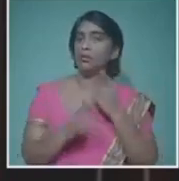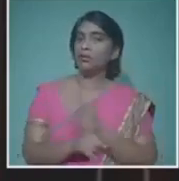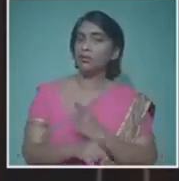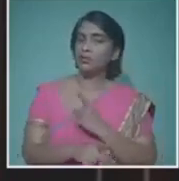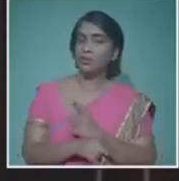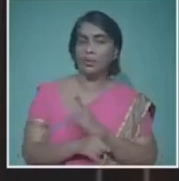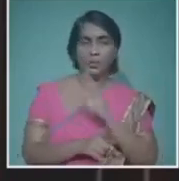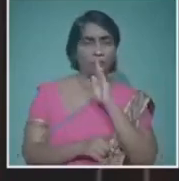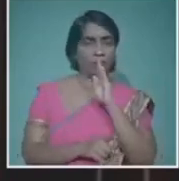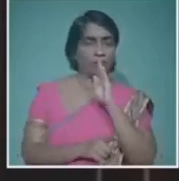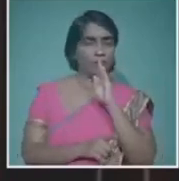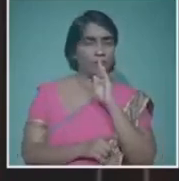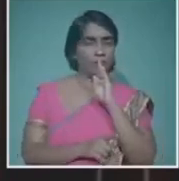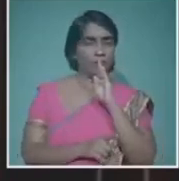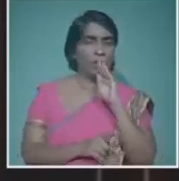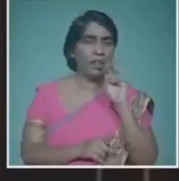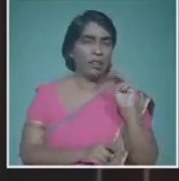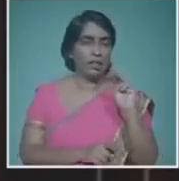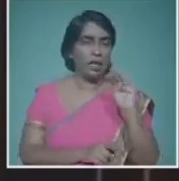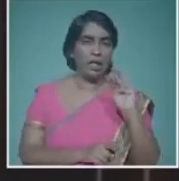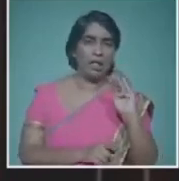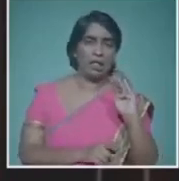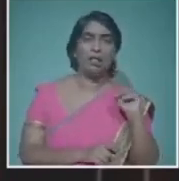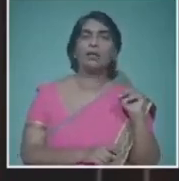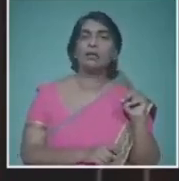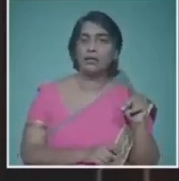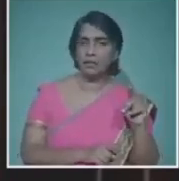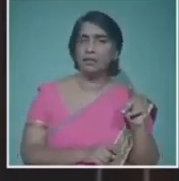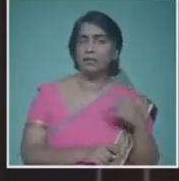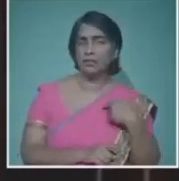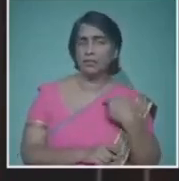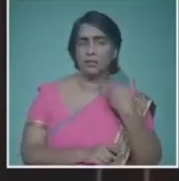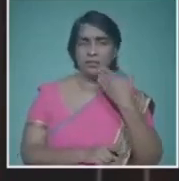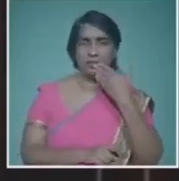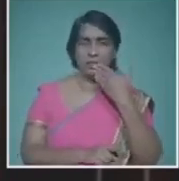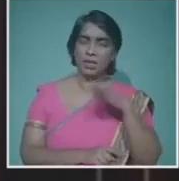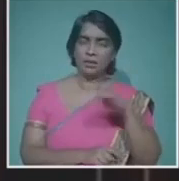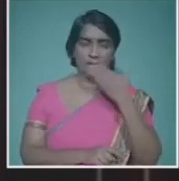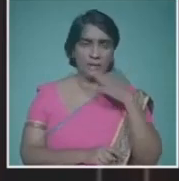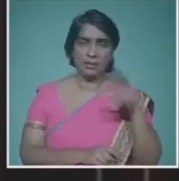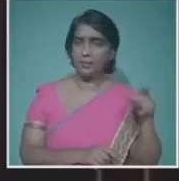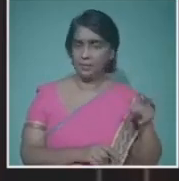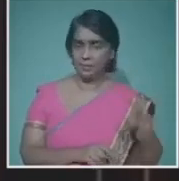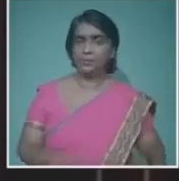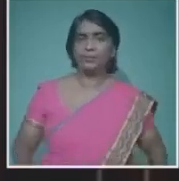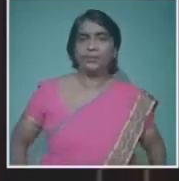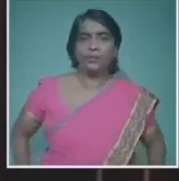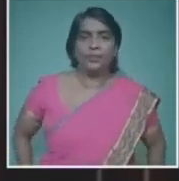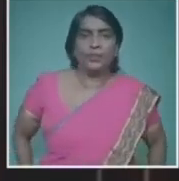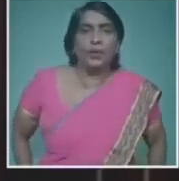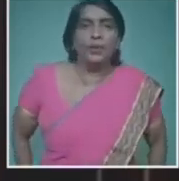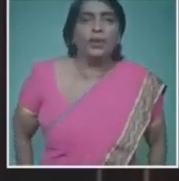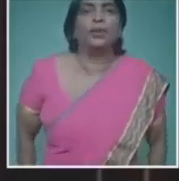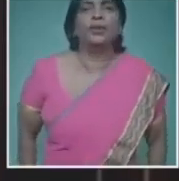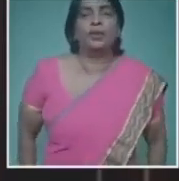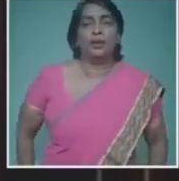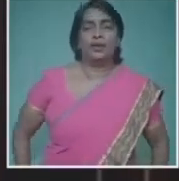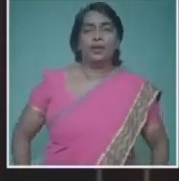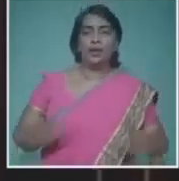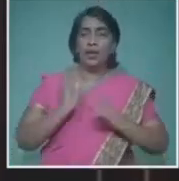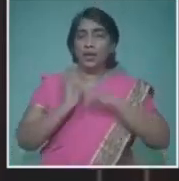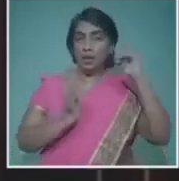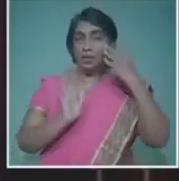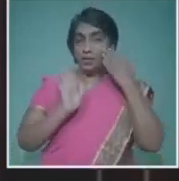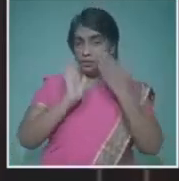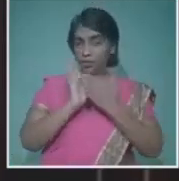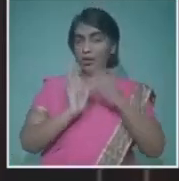සාමාන්‍යයෙන් 30ක් 40ක් තමයි හැකියාව වෙන් වෙලා තියෙන්නේ. එතකොට අර ජාතික ඉදිරිපත් කරපු